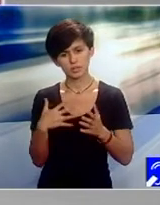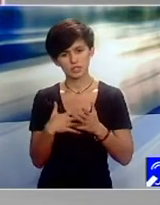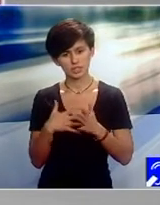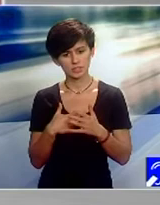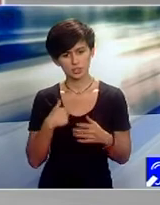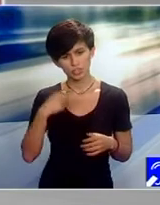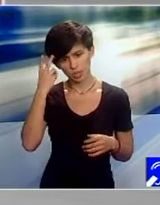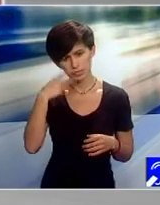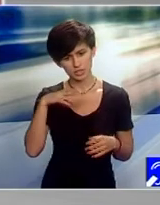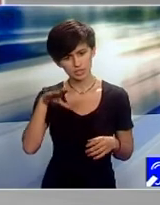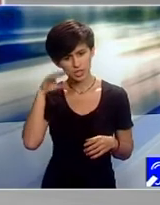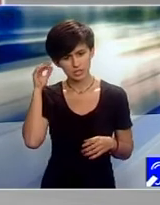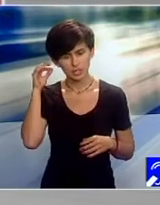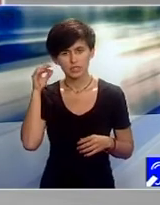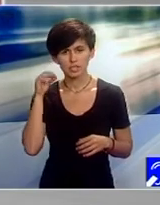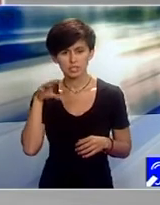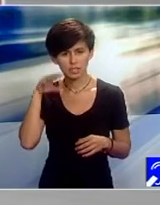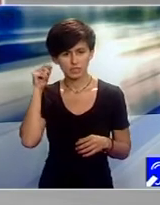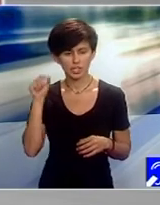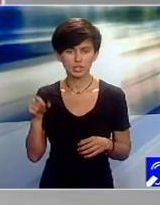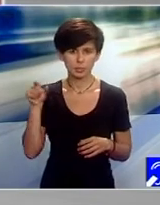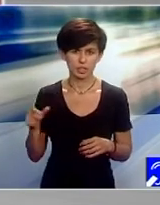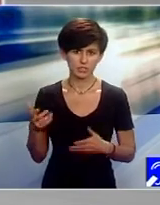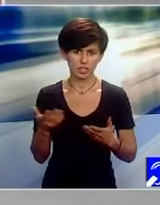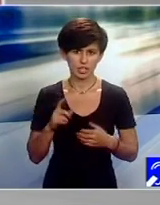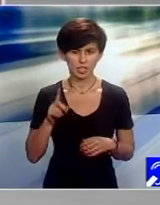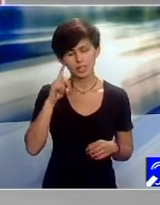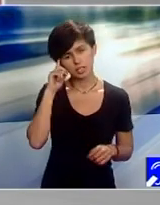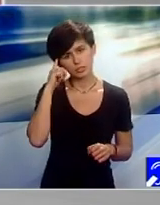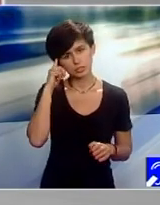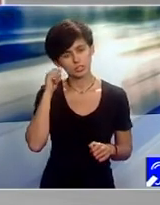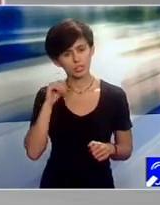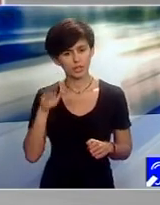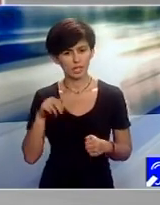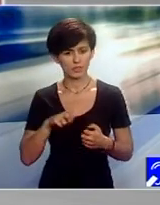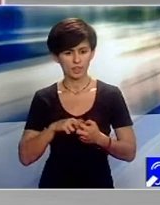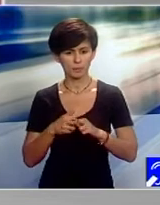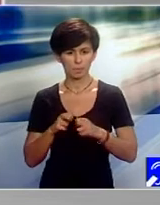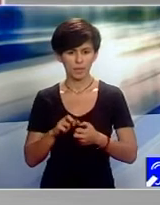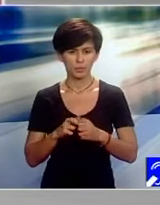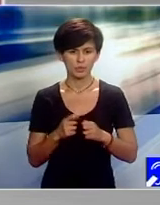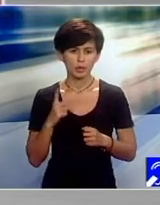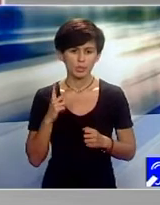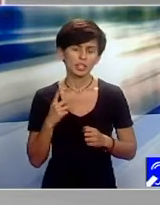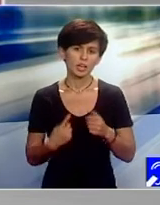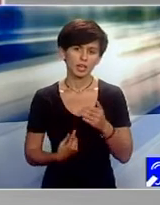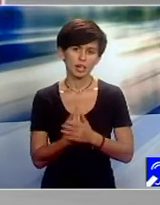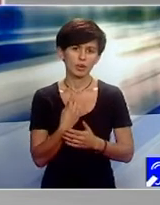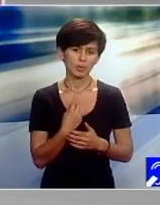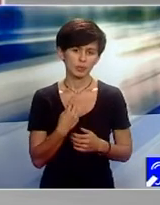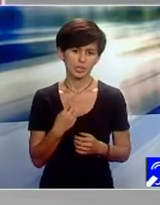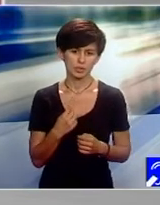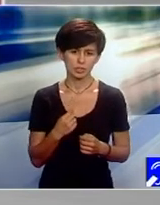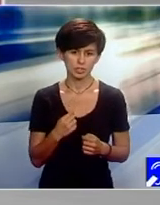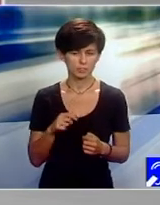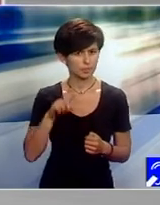înțeles, câteva persoane care nu se știau că ar avea o astfel de problemă, dar totuși au apărut mici semne de întrebare,